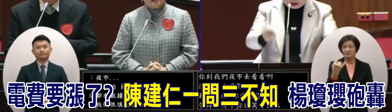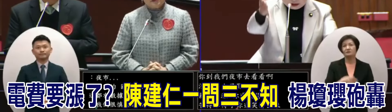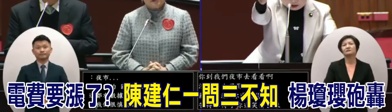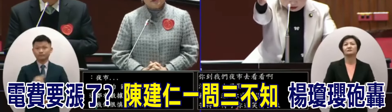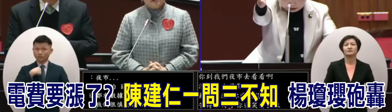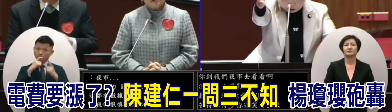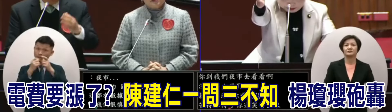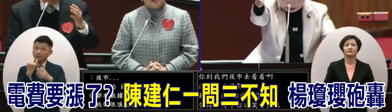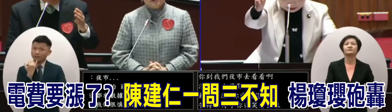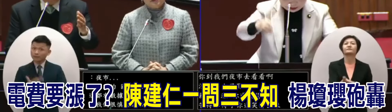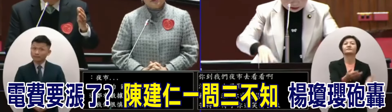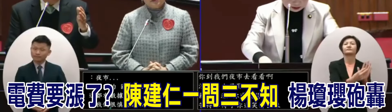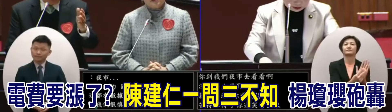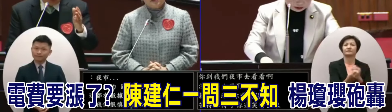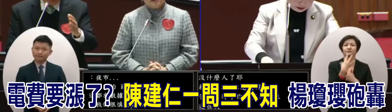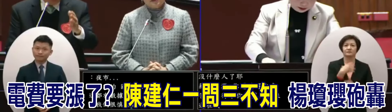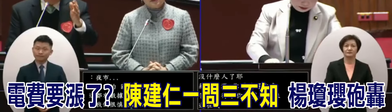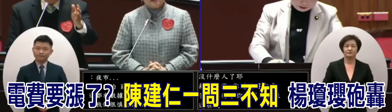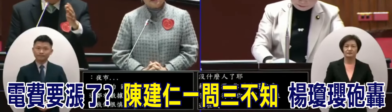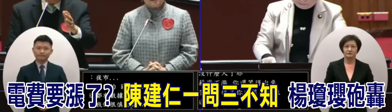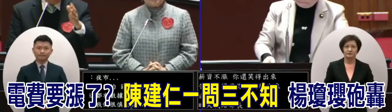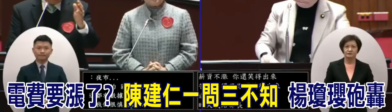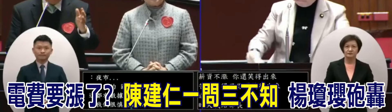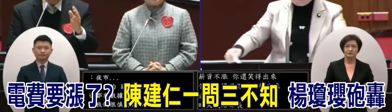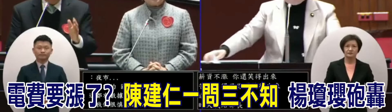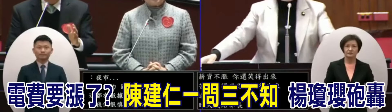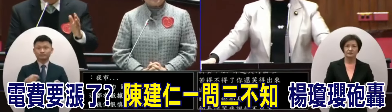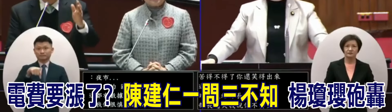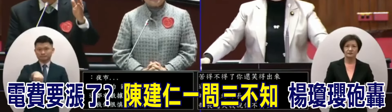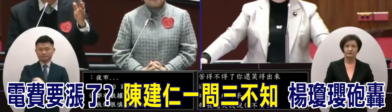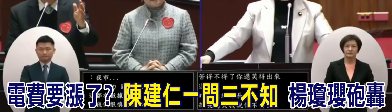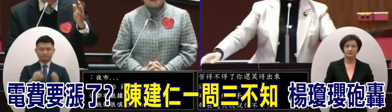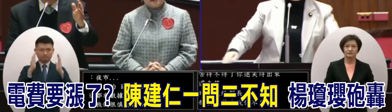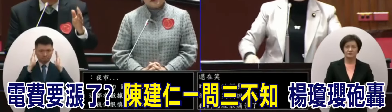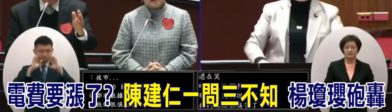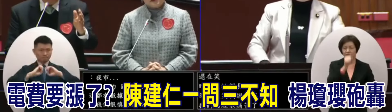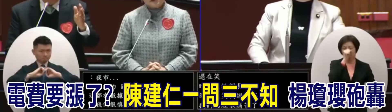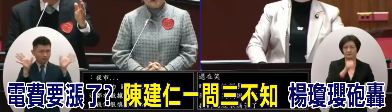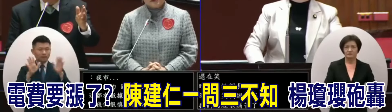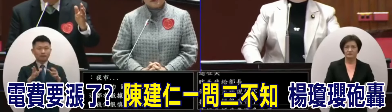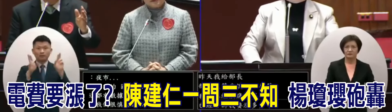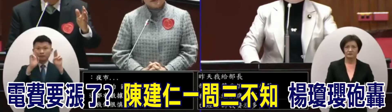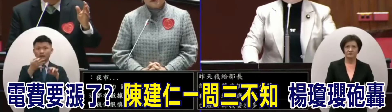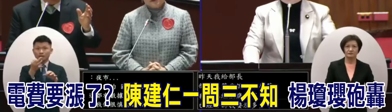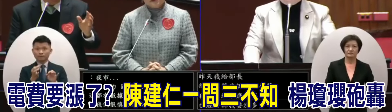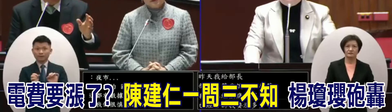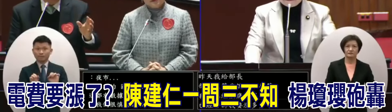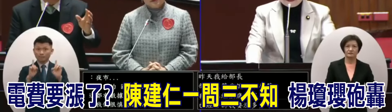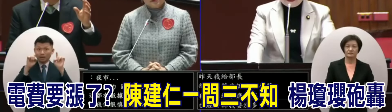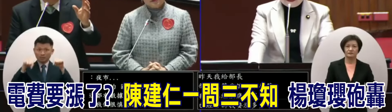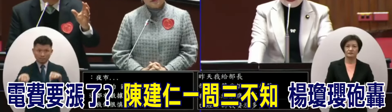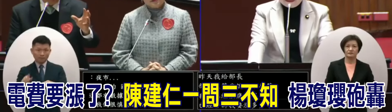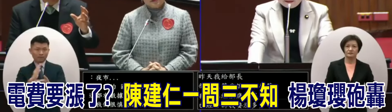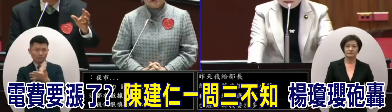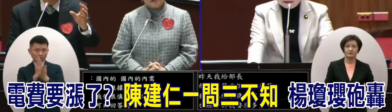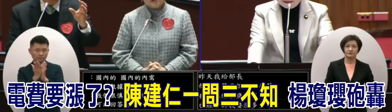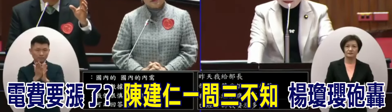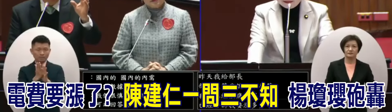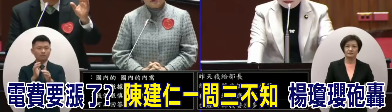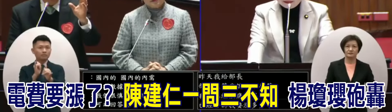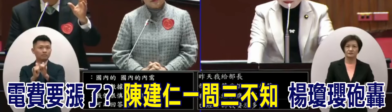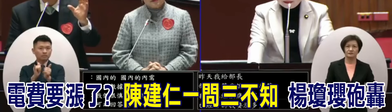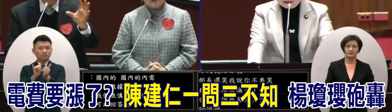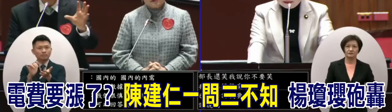可以回答吗？ 请说明。 我要跟在这里很慎重的讲，电费的调整一定会考虑到民生